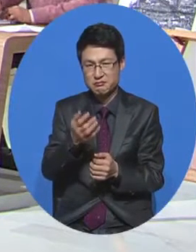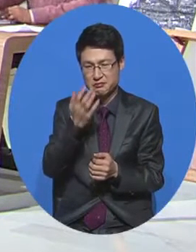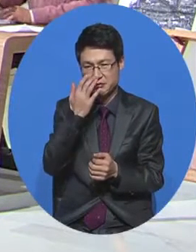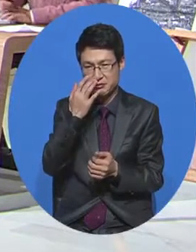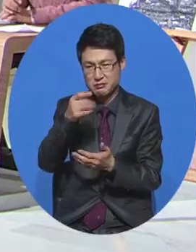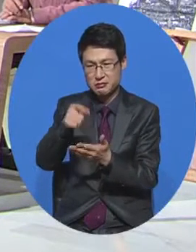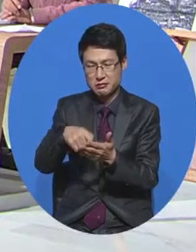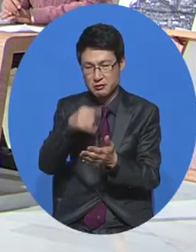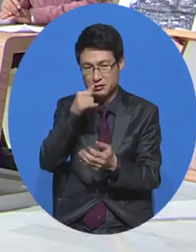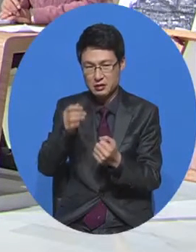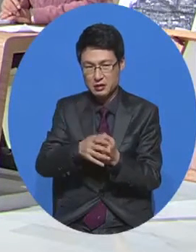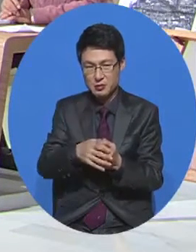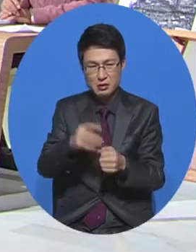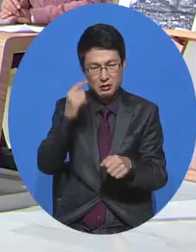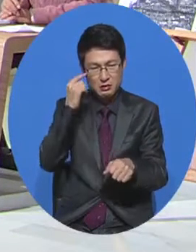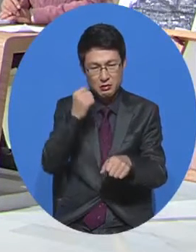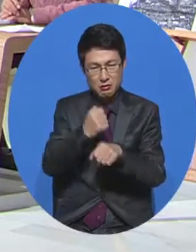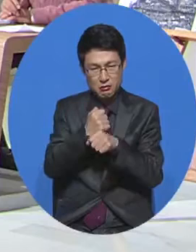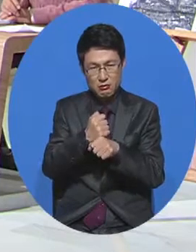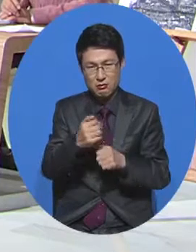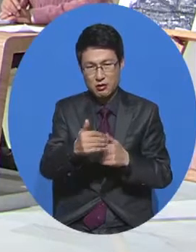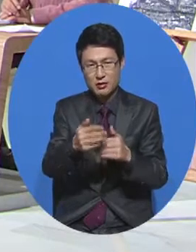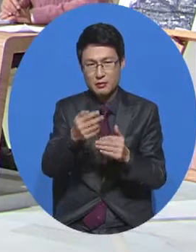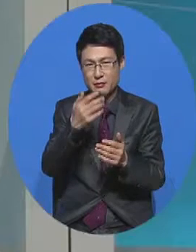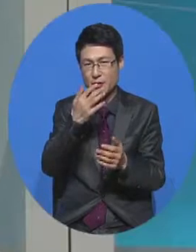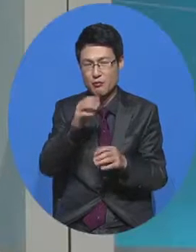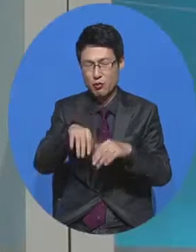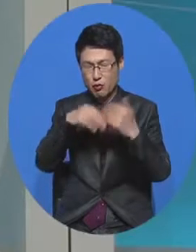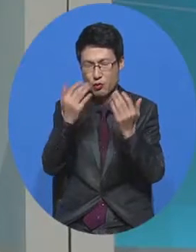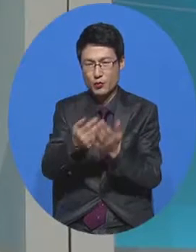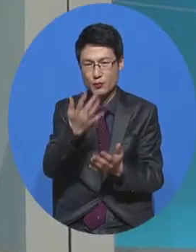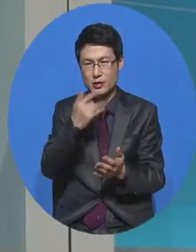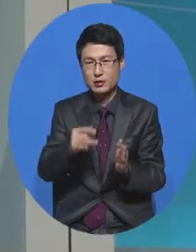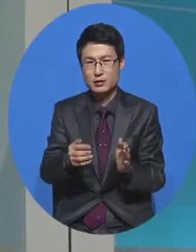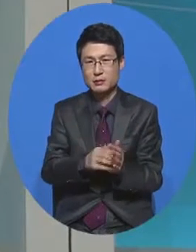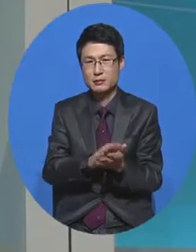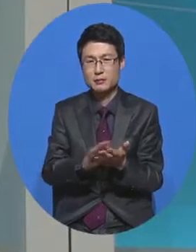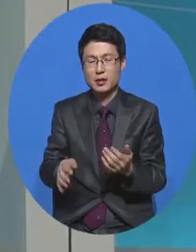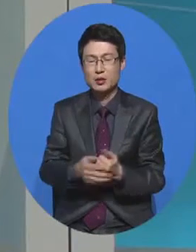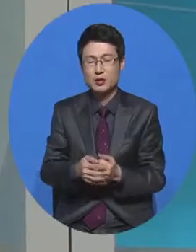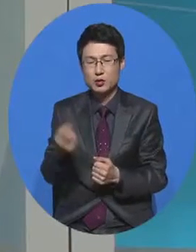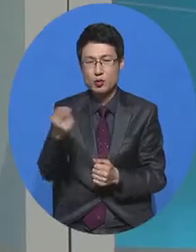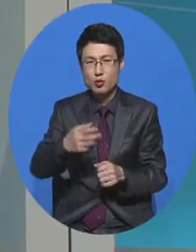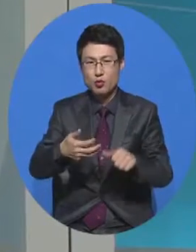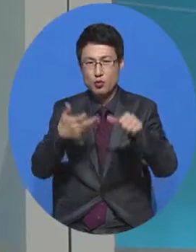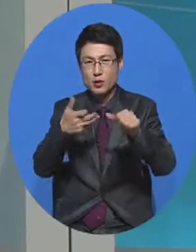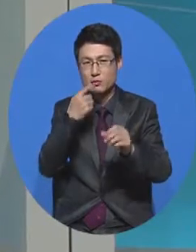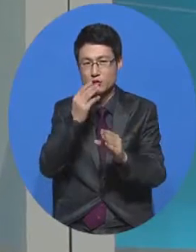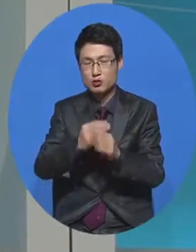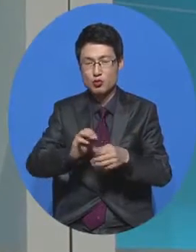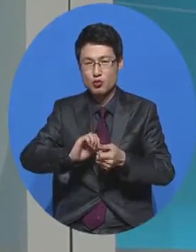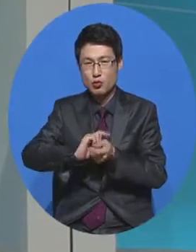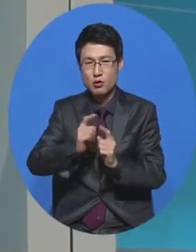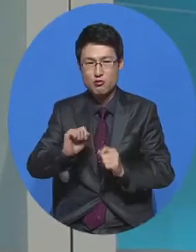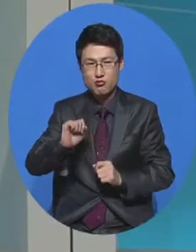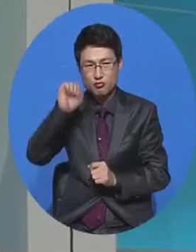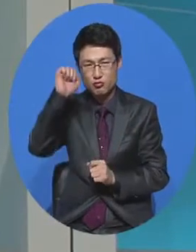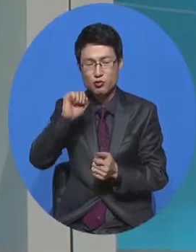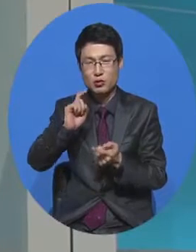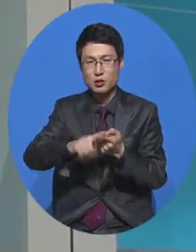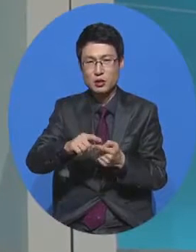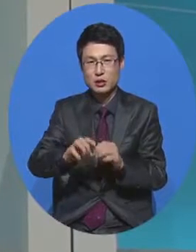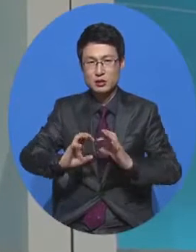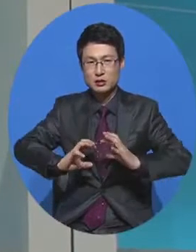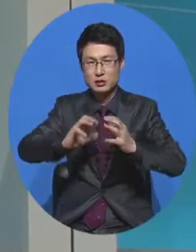탐구 과제 등을 전혀 빠져있고 요 하나도 말씀을 드리면 그 5.18 민주화운동에 기록물이 세계